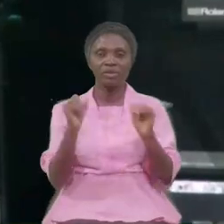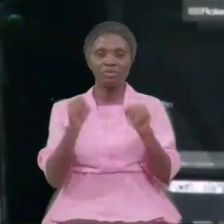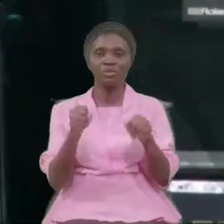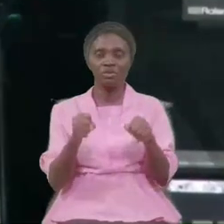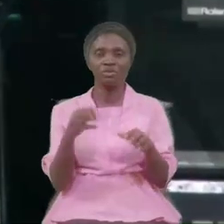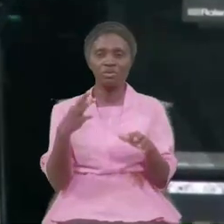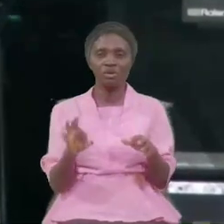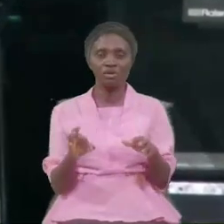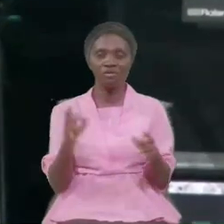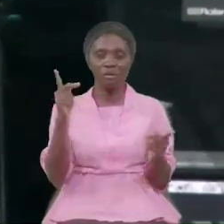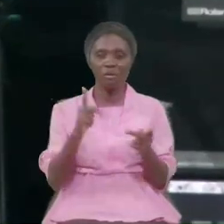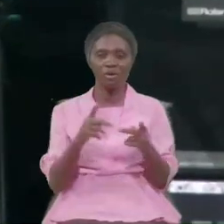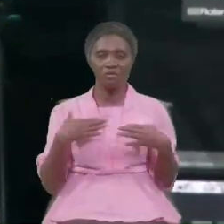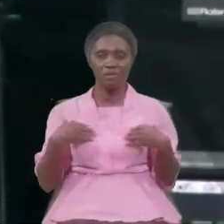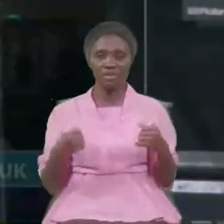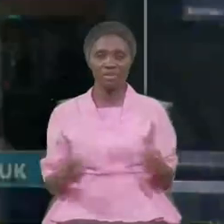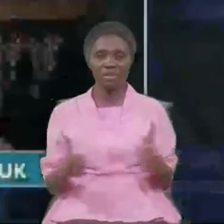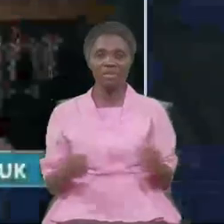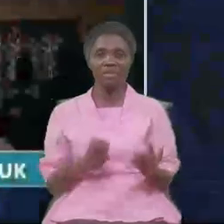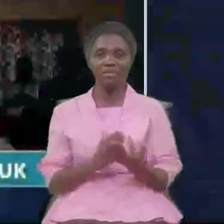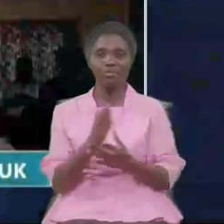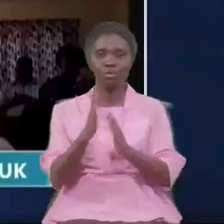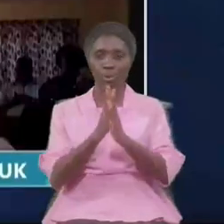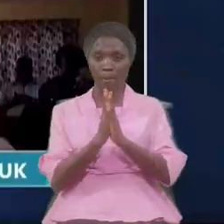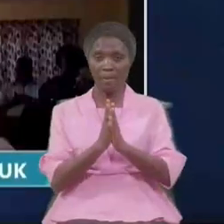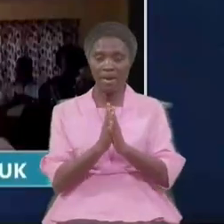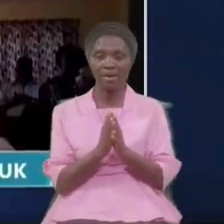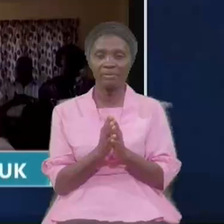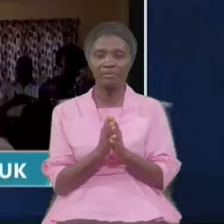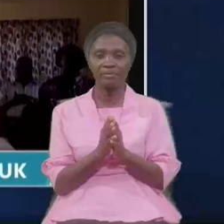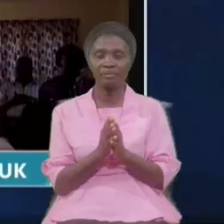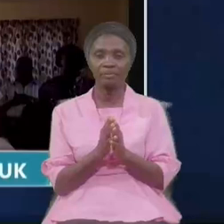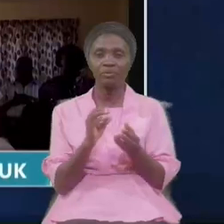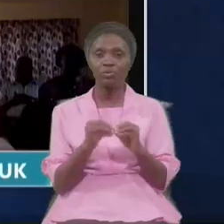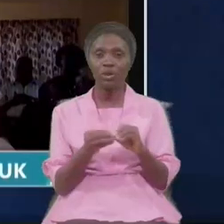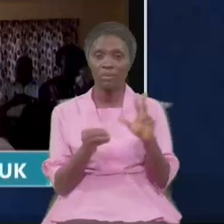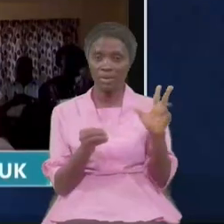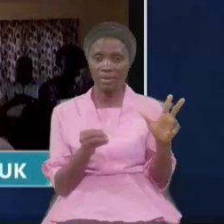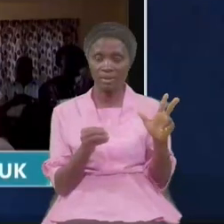La possibilité accordée de la santé et de la guérison à travers la prière. 3.